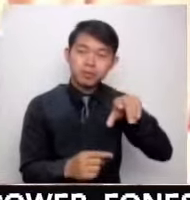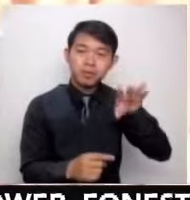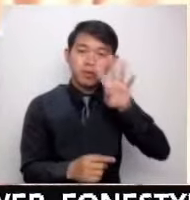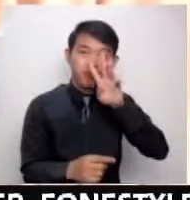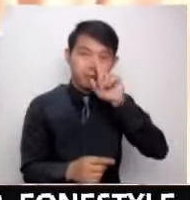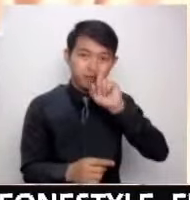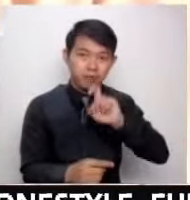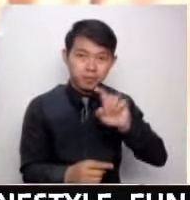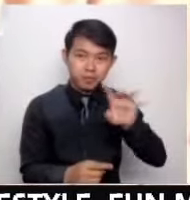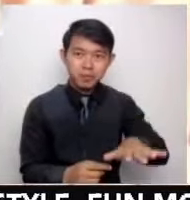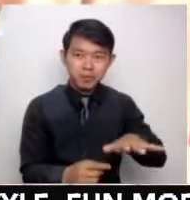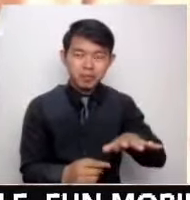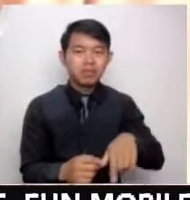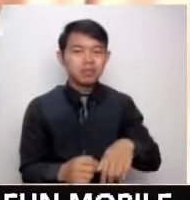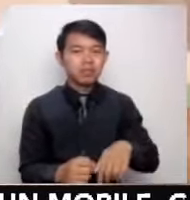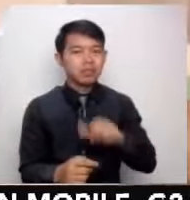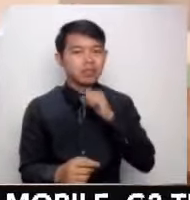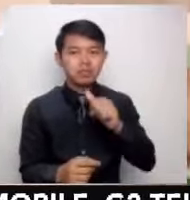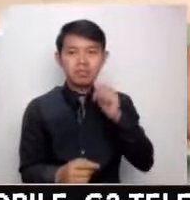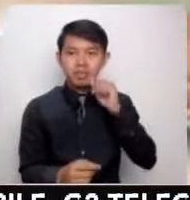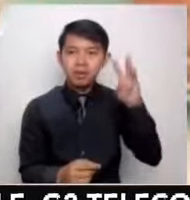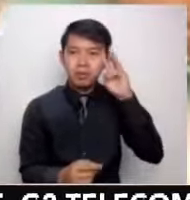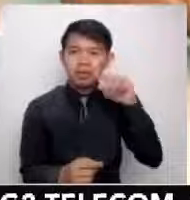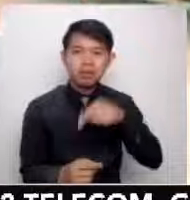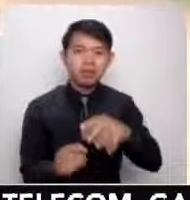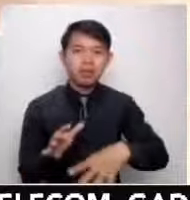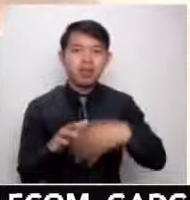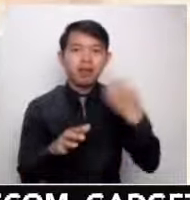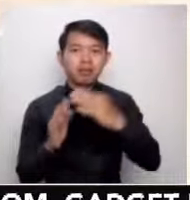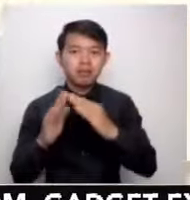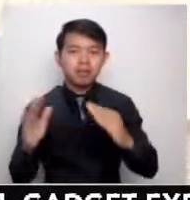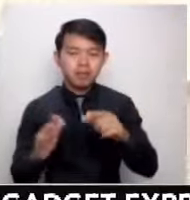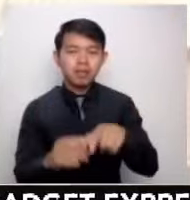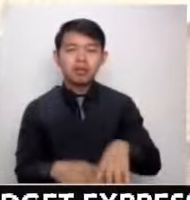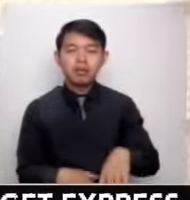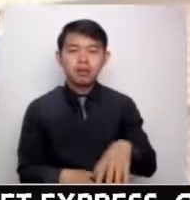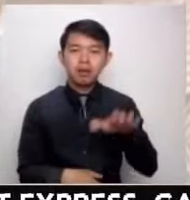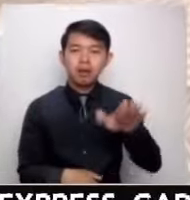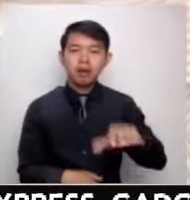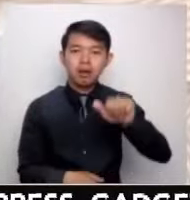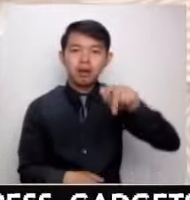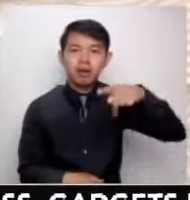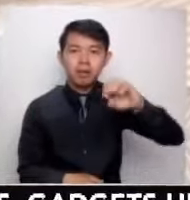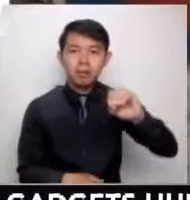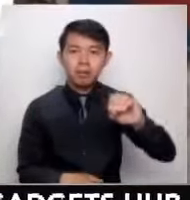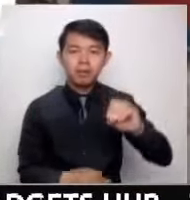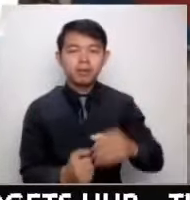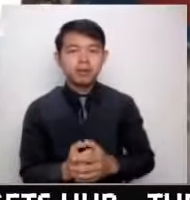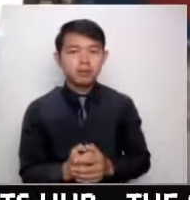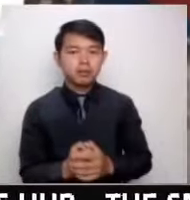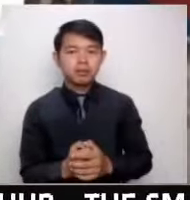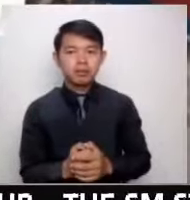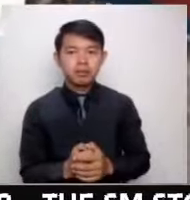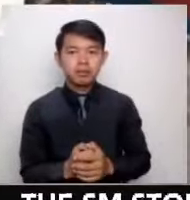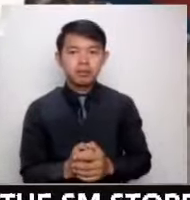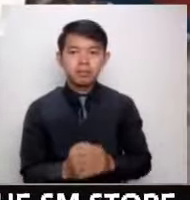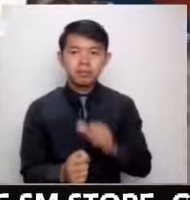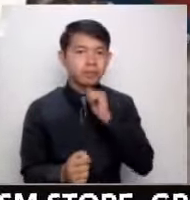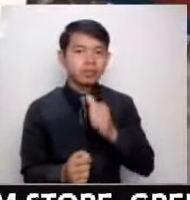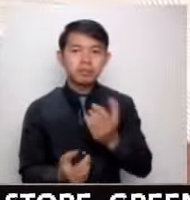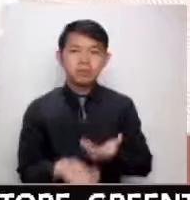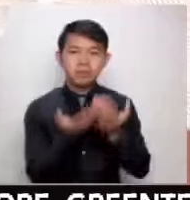hindi nila namalayan na lumabas na pala ng bahay ang kanyang apo. Hindi raw sila magsasampa ng